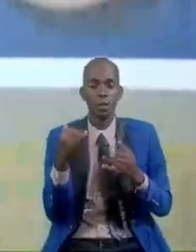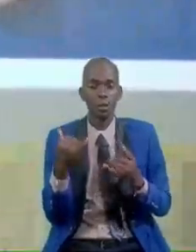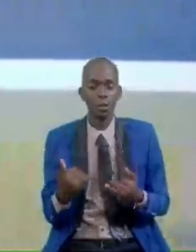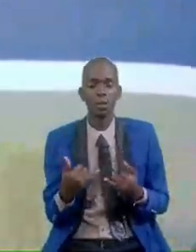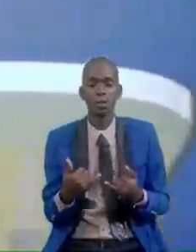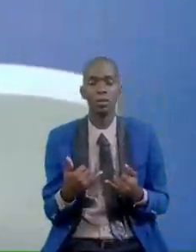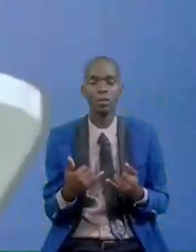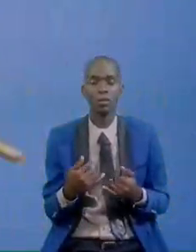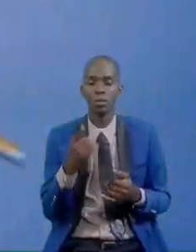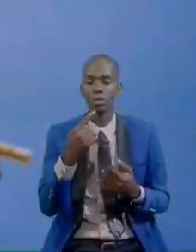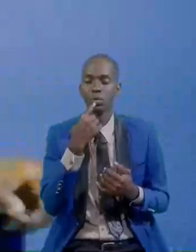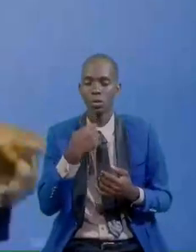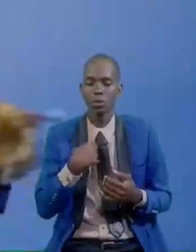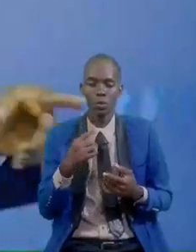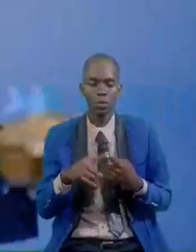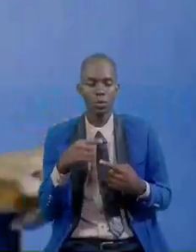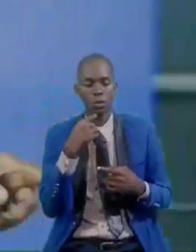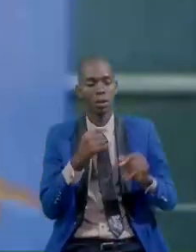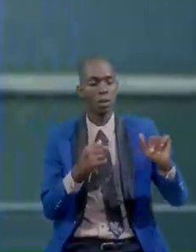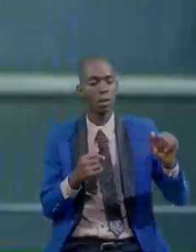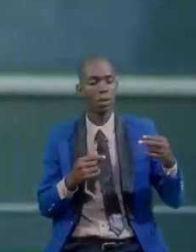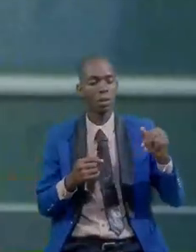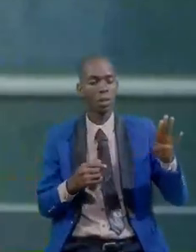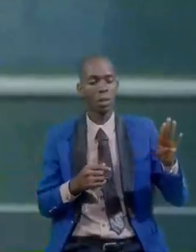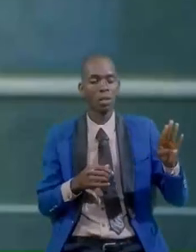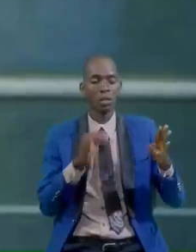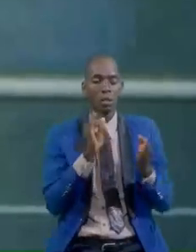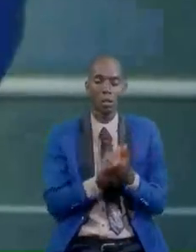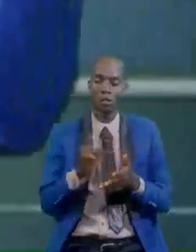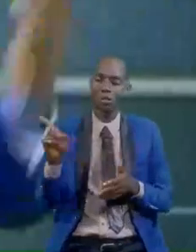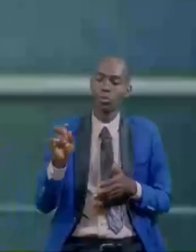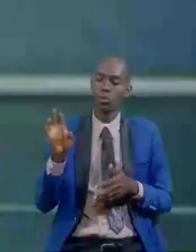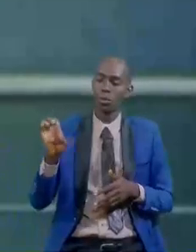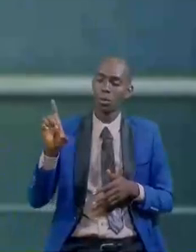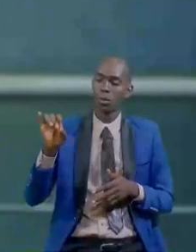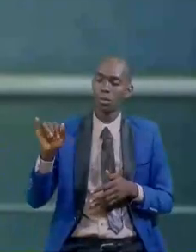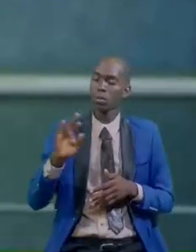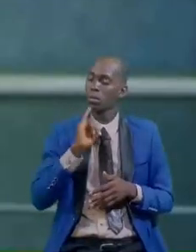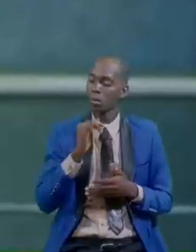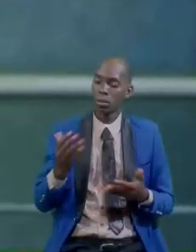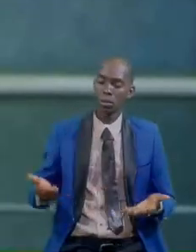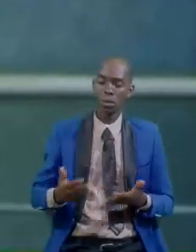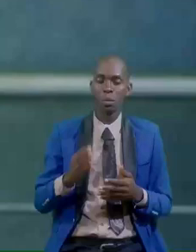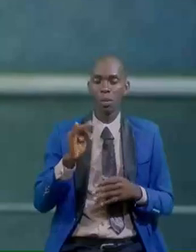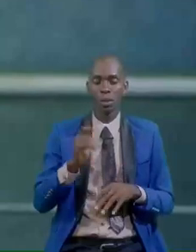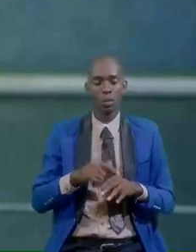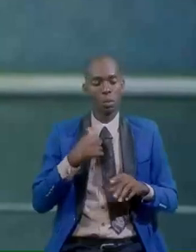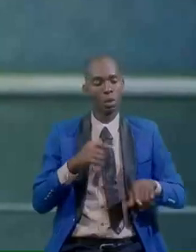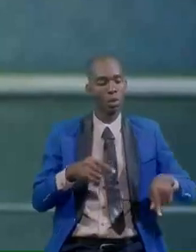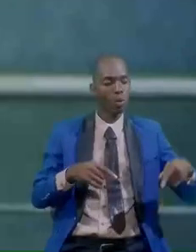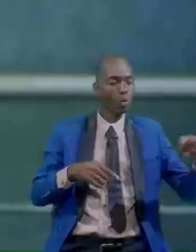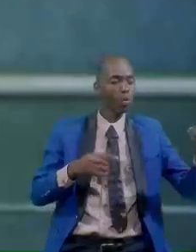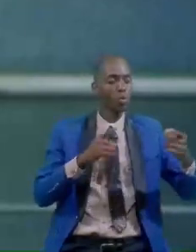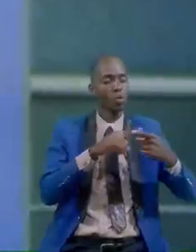Achab qu'Élie est là. Mais quand je serai allé, l'Esprit de Dieu va t'enlever.